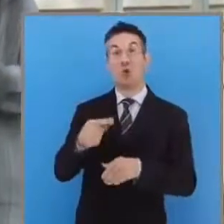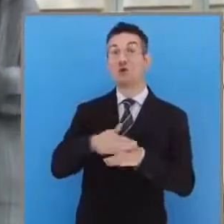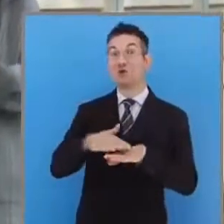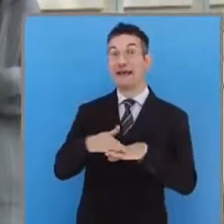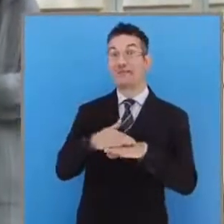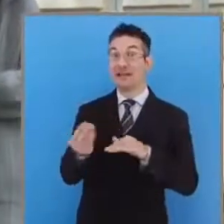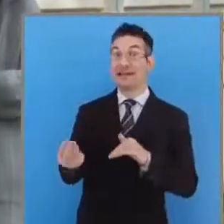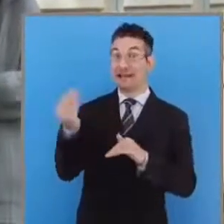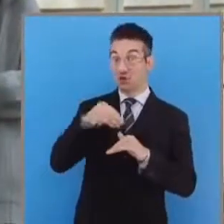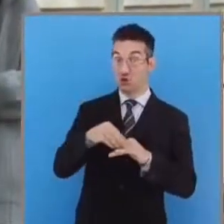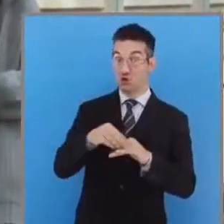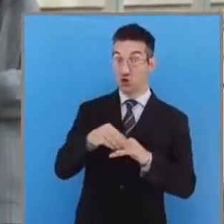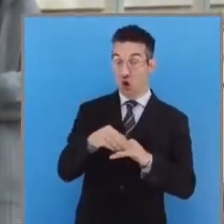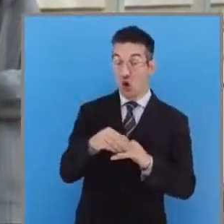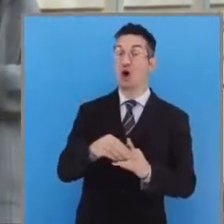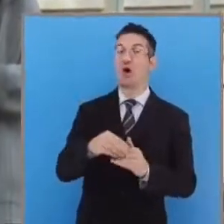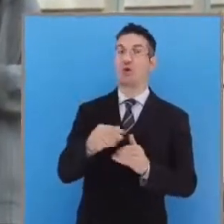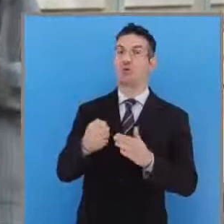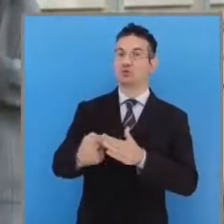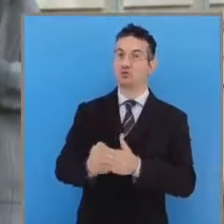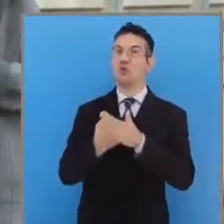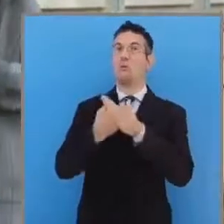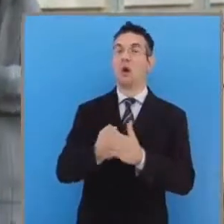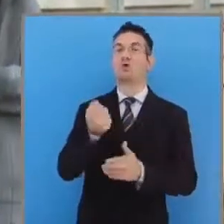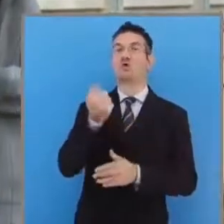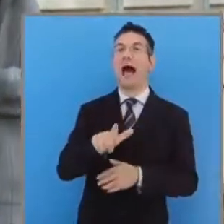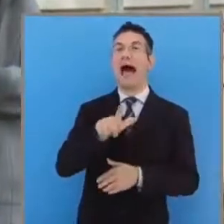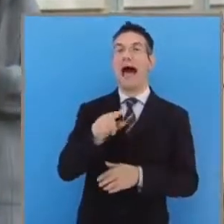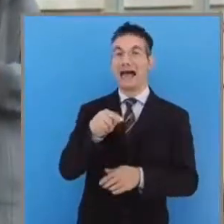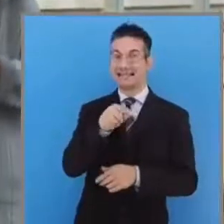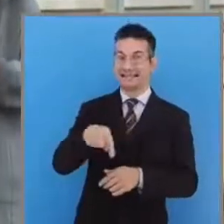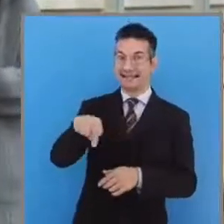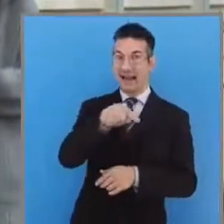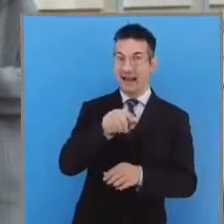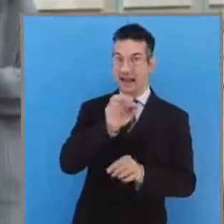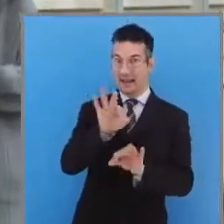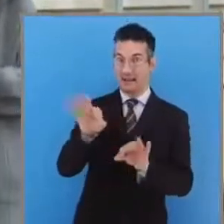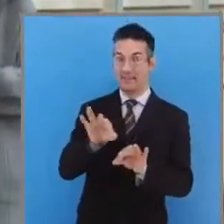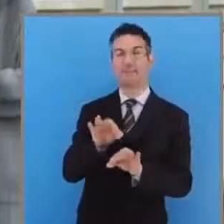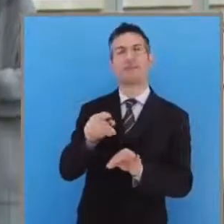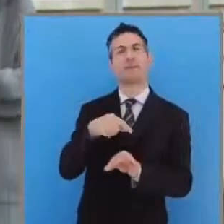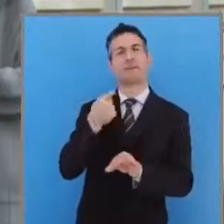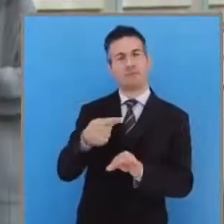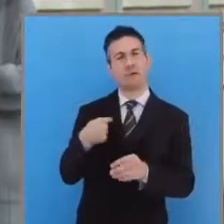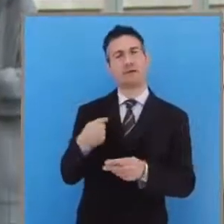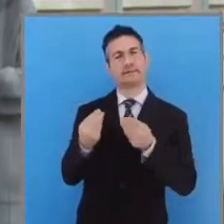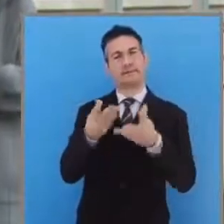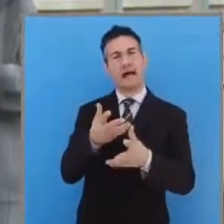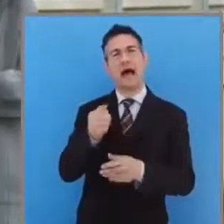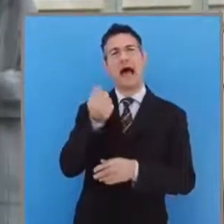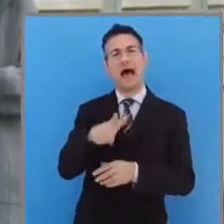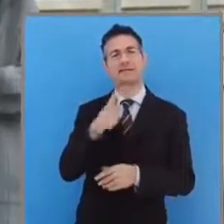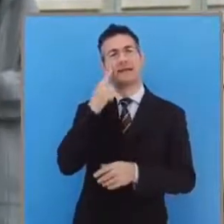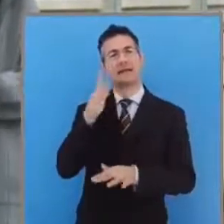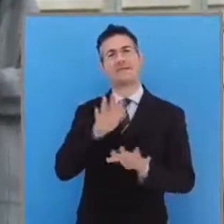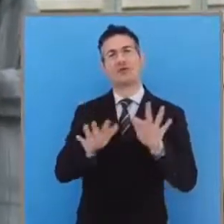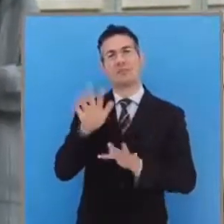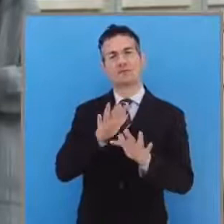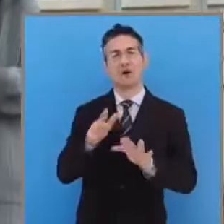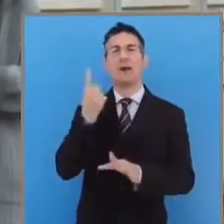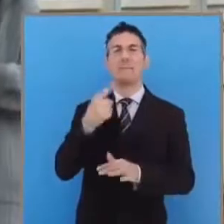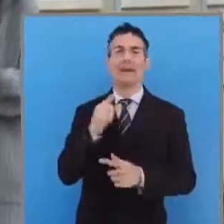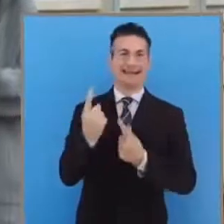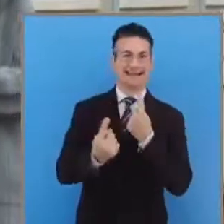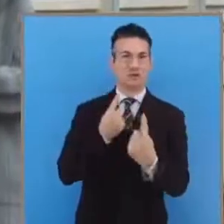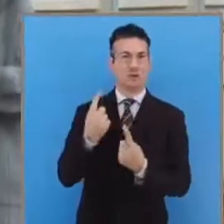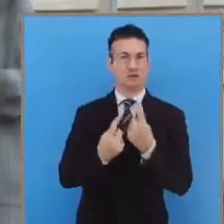facciamo, un supporto per le ASL, a cui poi forniremo di ritorno le informazioni su eventuali situazioni di